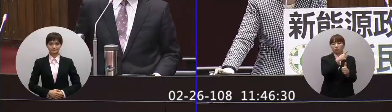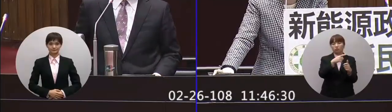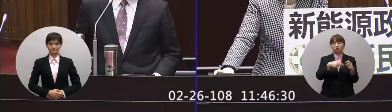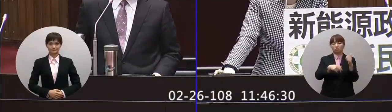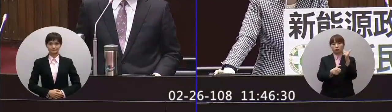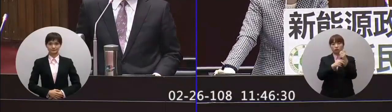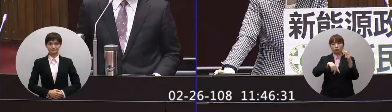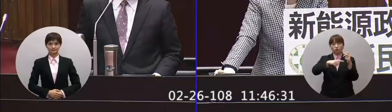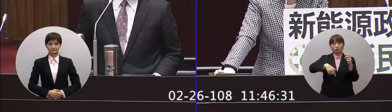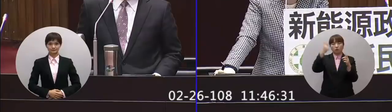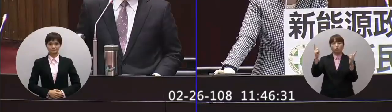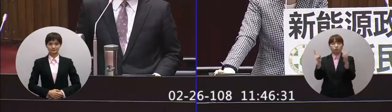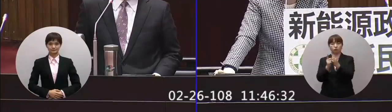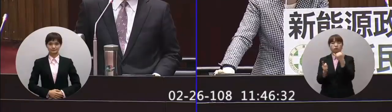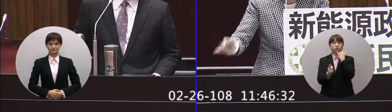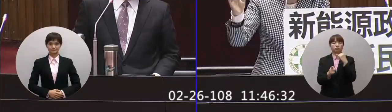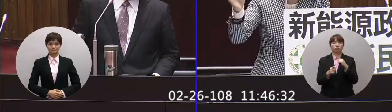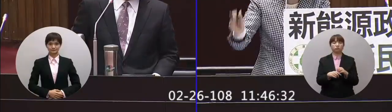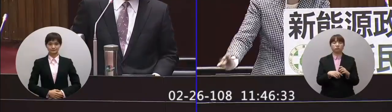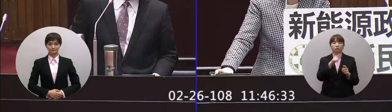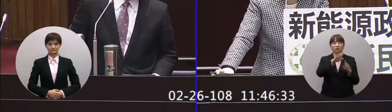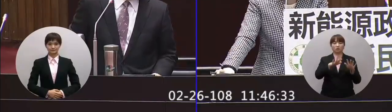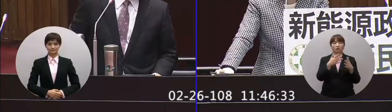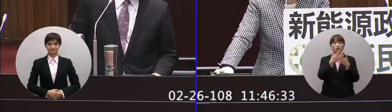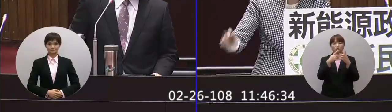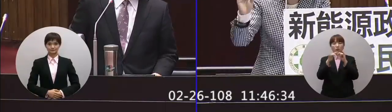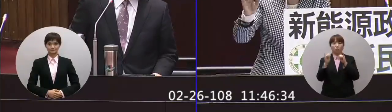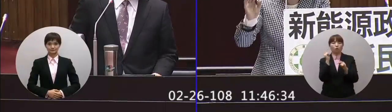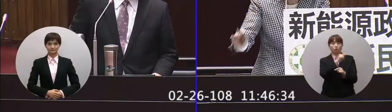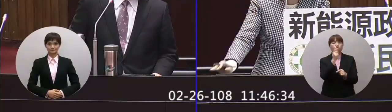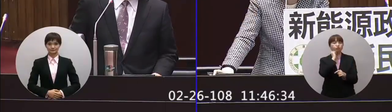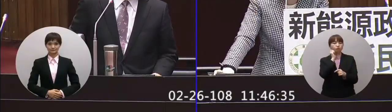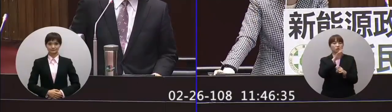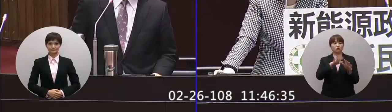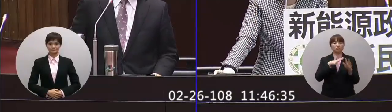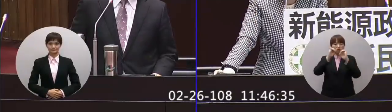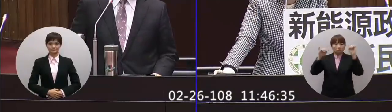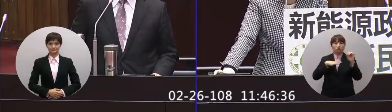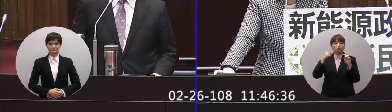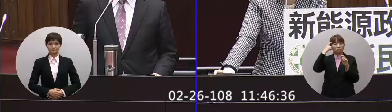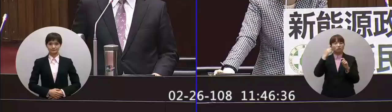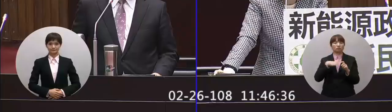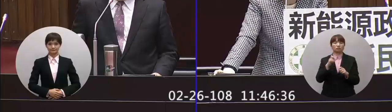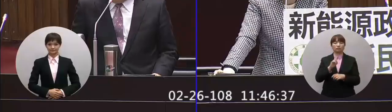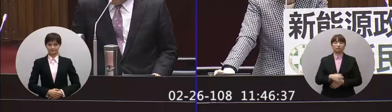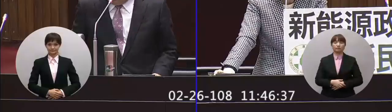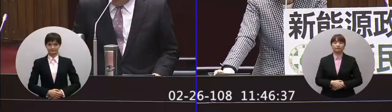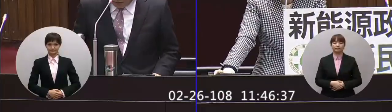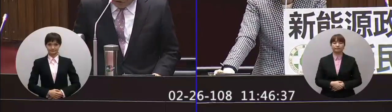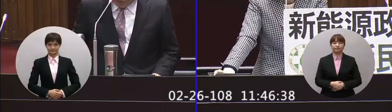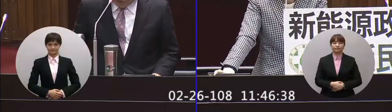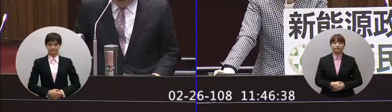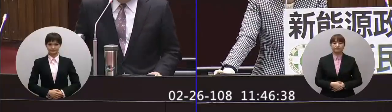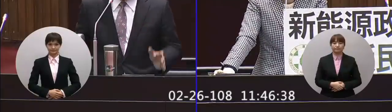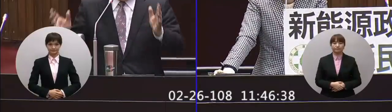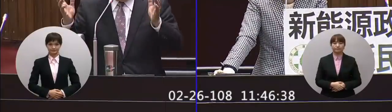陈其迈副院长来做这件事啊，他现在其实广受人民的欢迎，因为他很知道人民在想什么，可以吗？ 喂，我